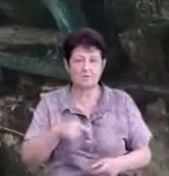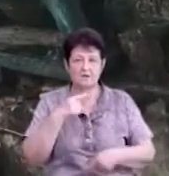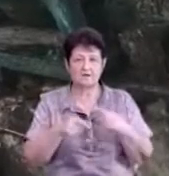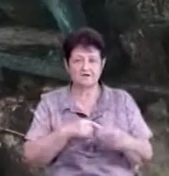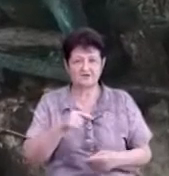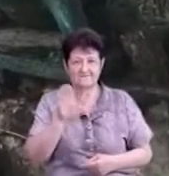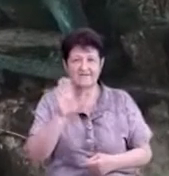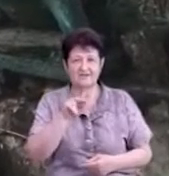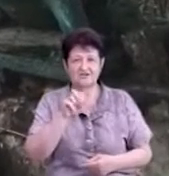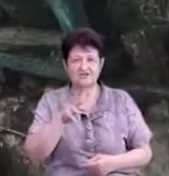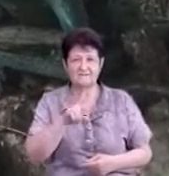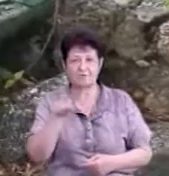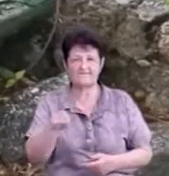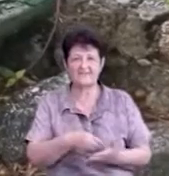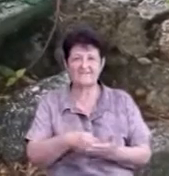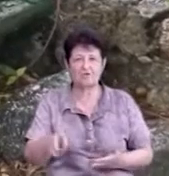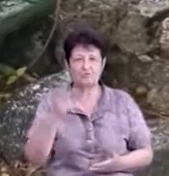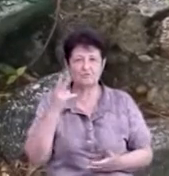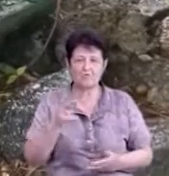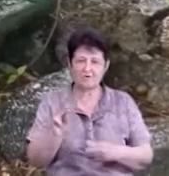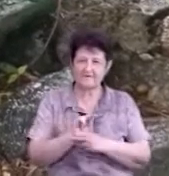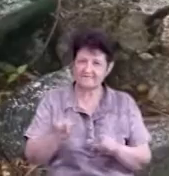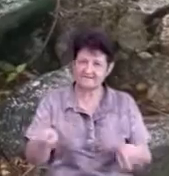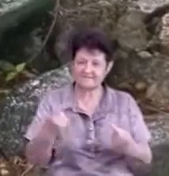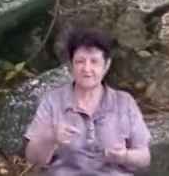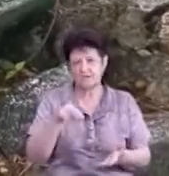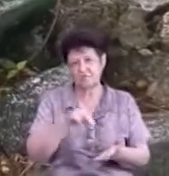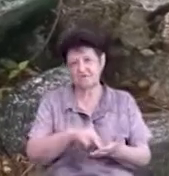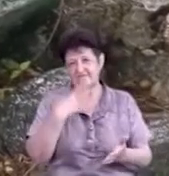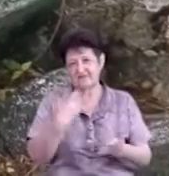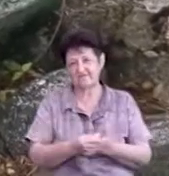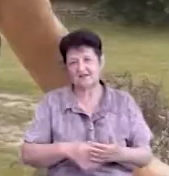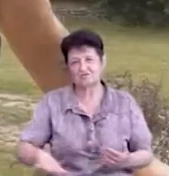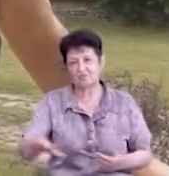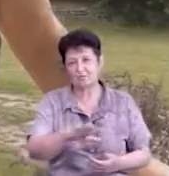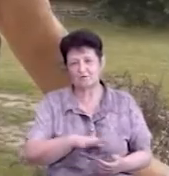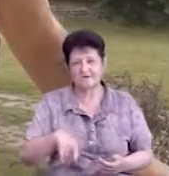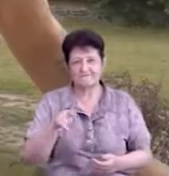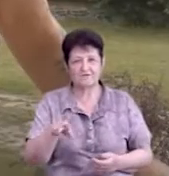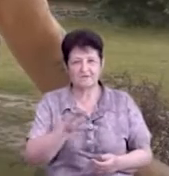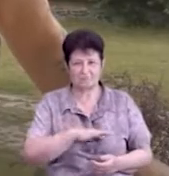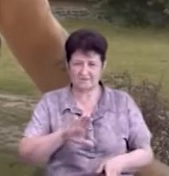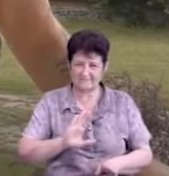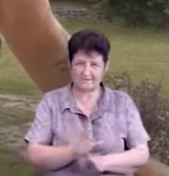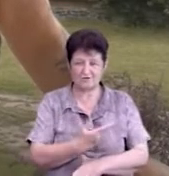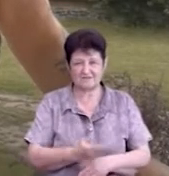Валерій Чемеров. Він викупив двох жаб, відреставрував їх та поставив на власному подвір'ї. Вони були